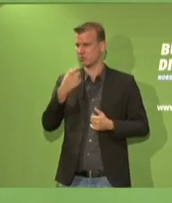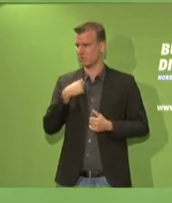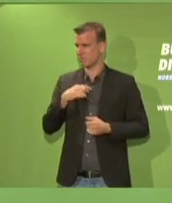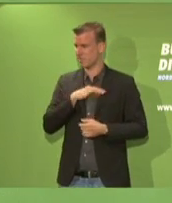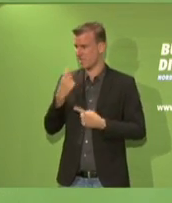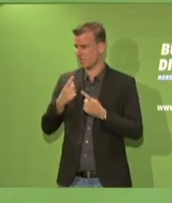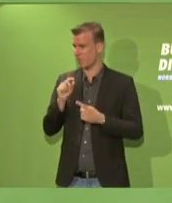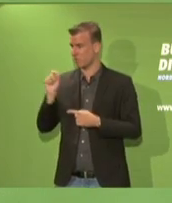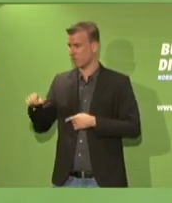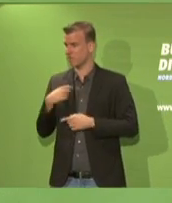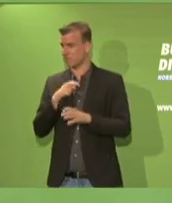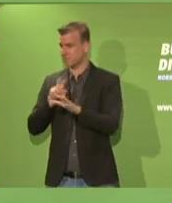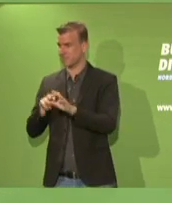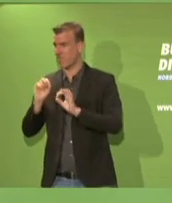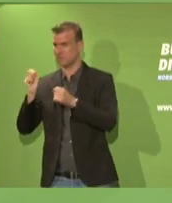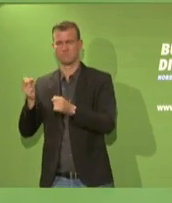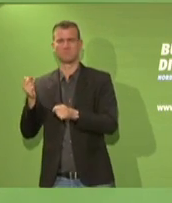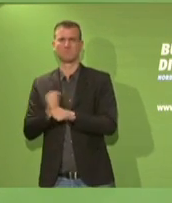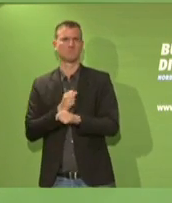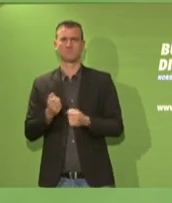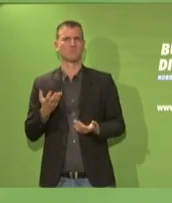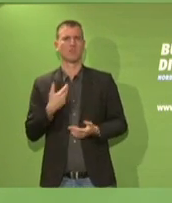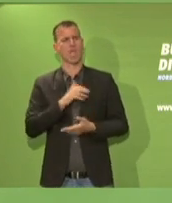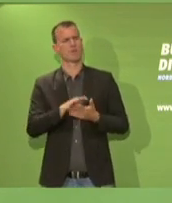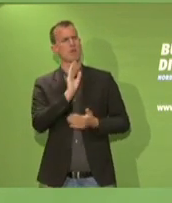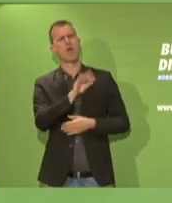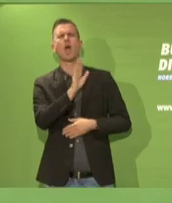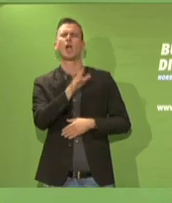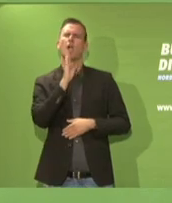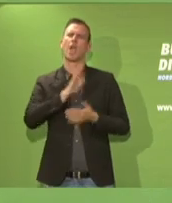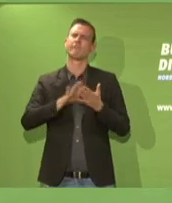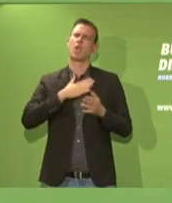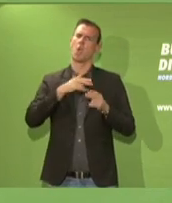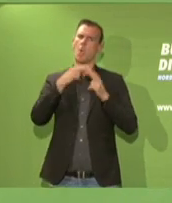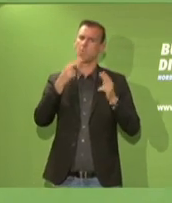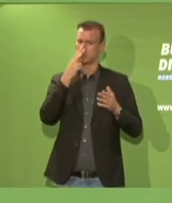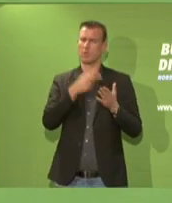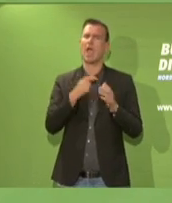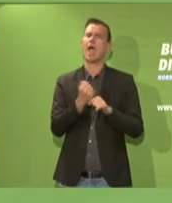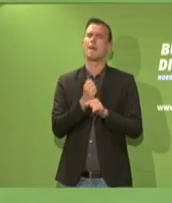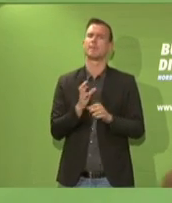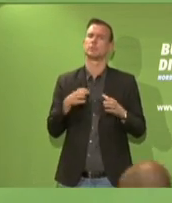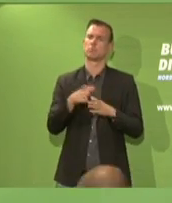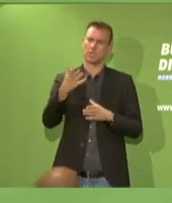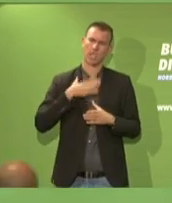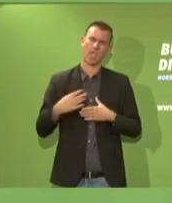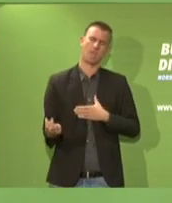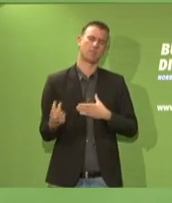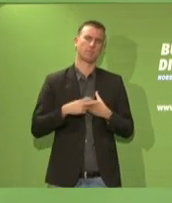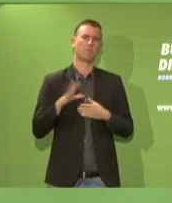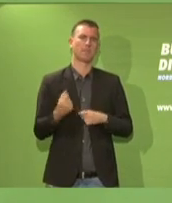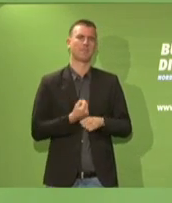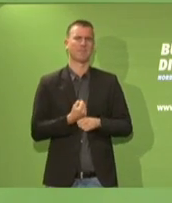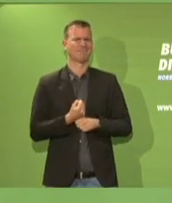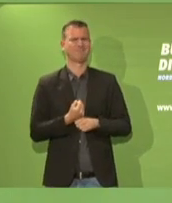den Grünen zu engagieren. Und denen reicht es auch nicht, wenn man denen sagt, ach, guck mal, auf unserer Homepage haben wir eine Arbeitsgruppe, da kannst du gerne bei uns einsteigen und